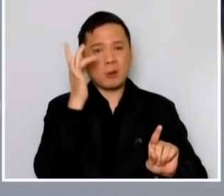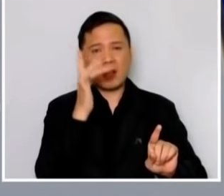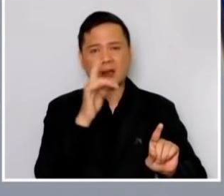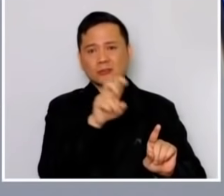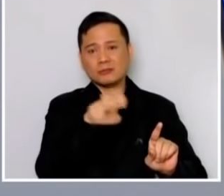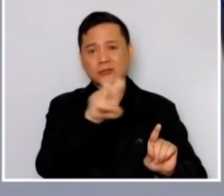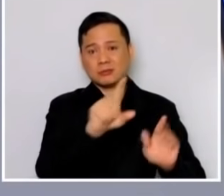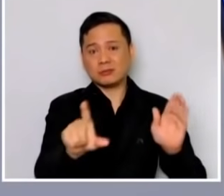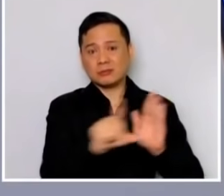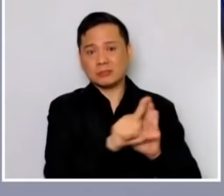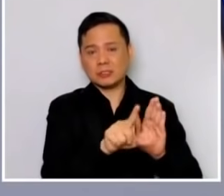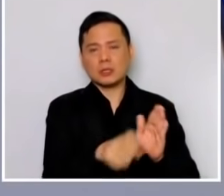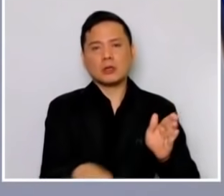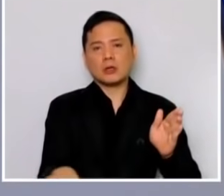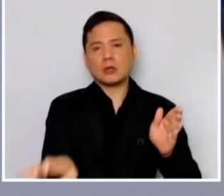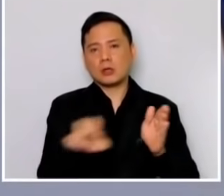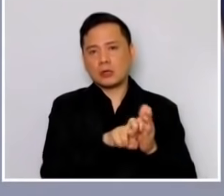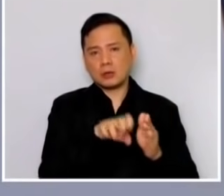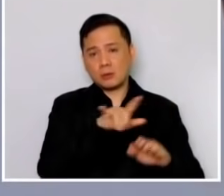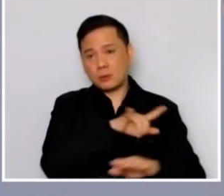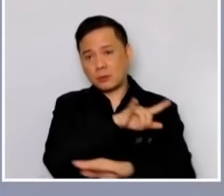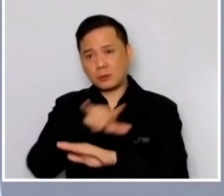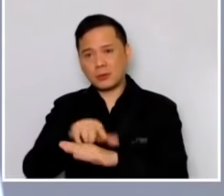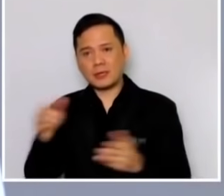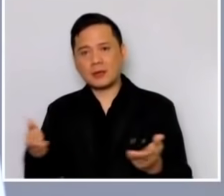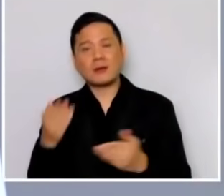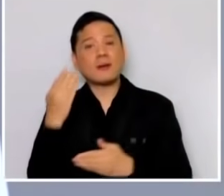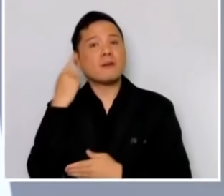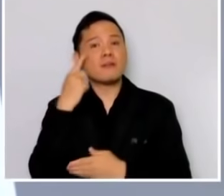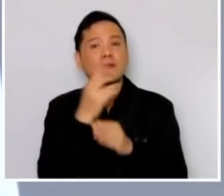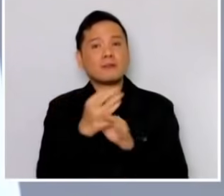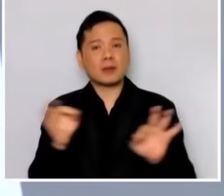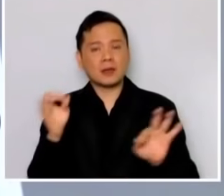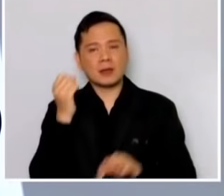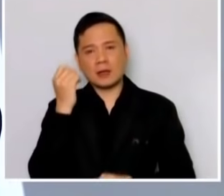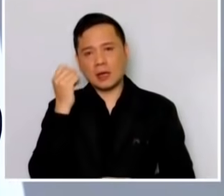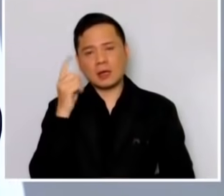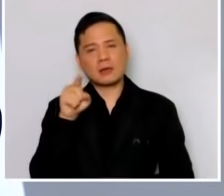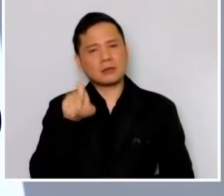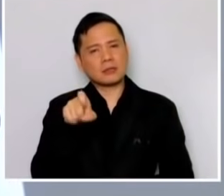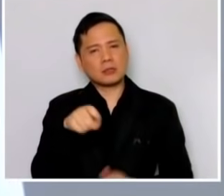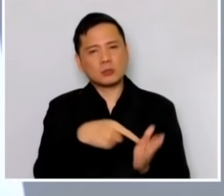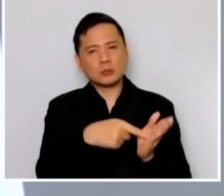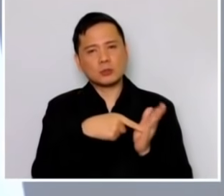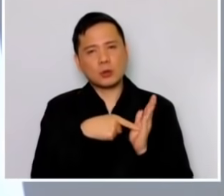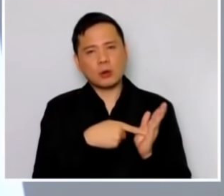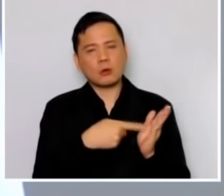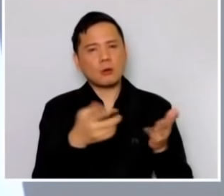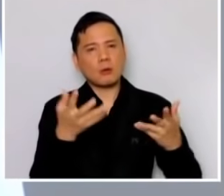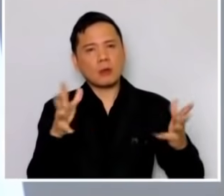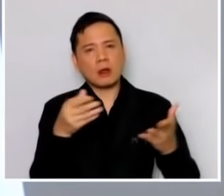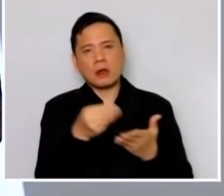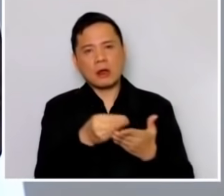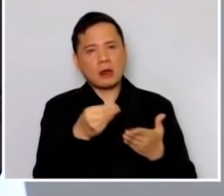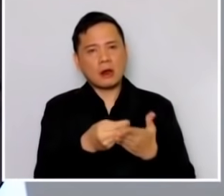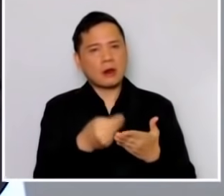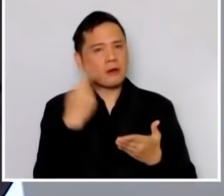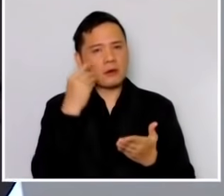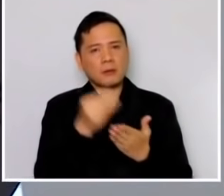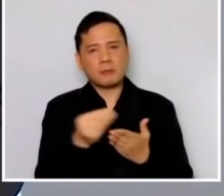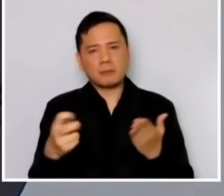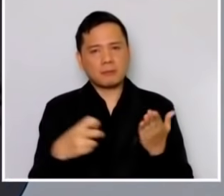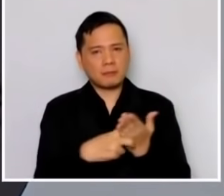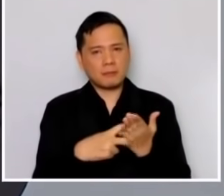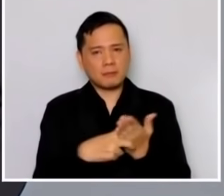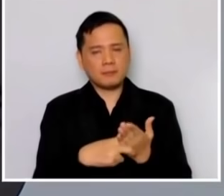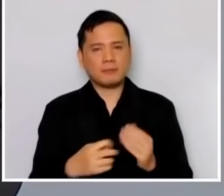libre lamang para sa mga mapapatunayang in distress o hindi na kayang mamasahi pa uwi. Patuloy po naman ang